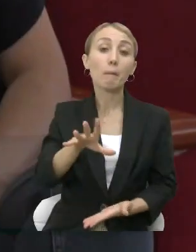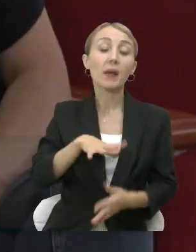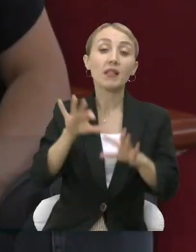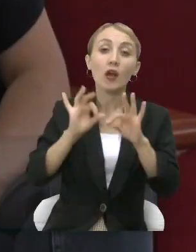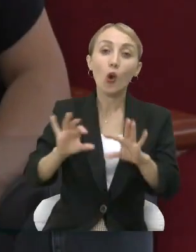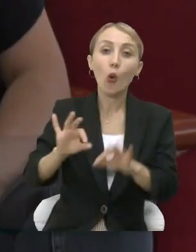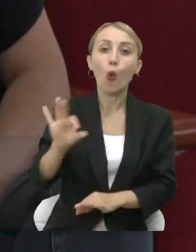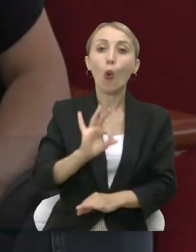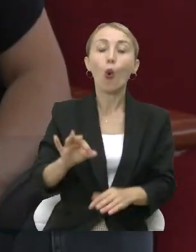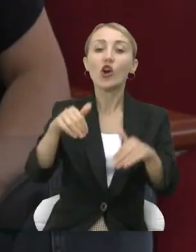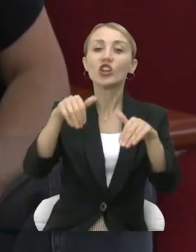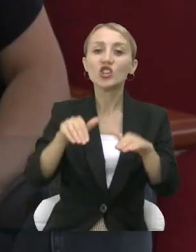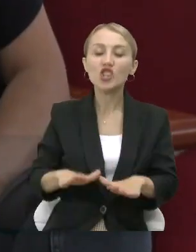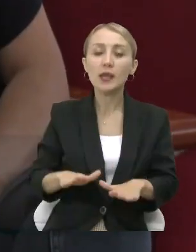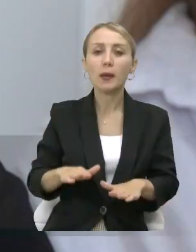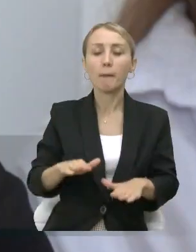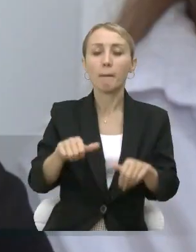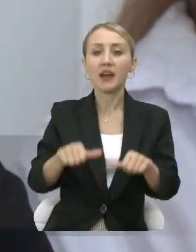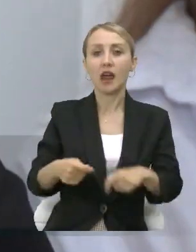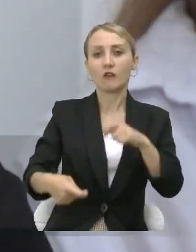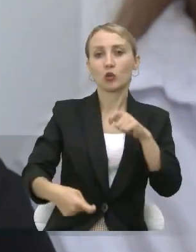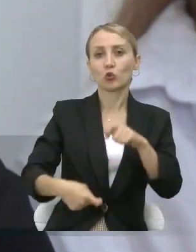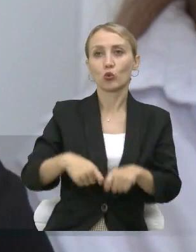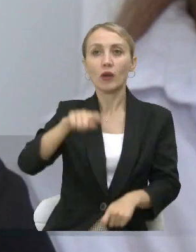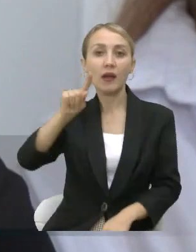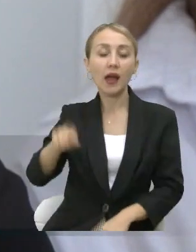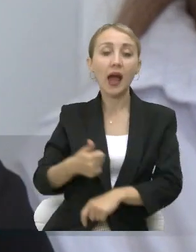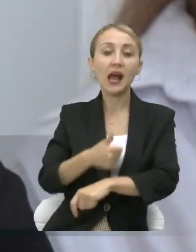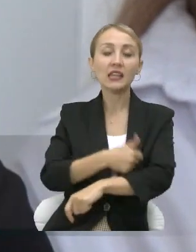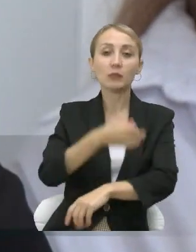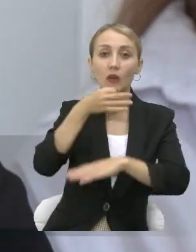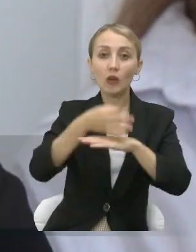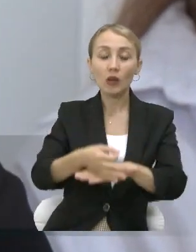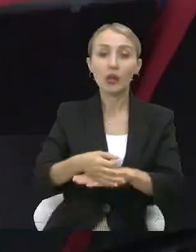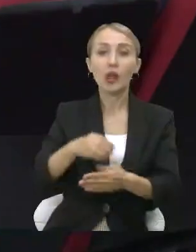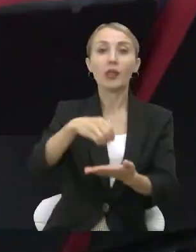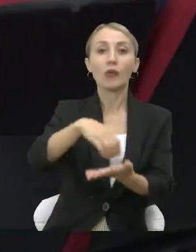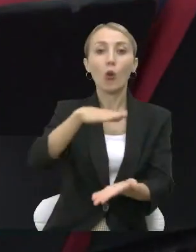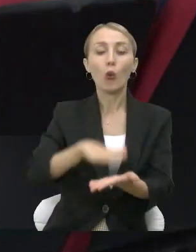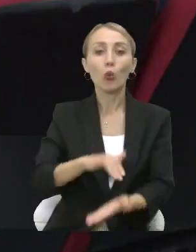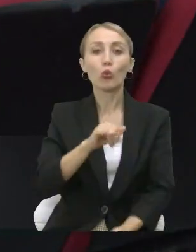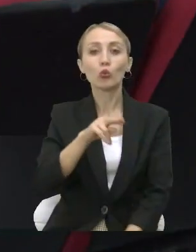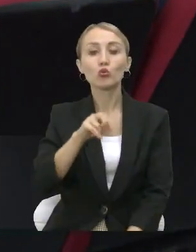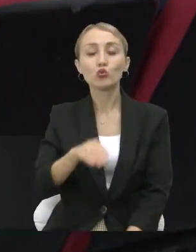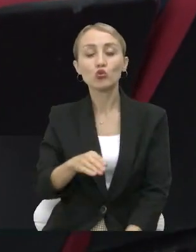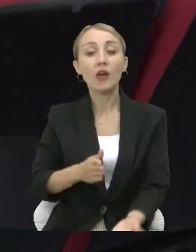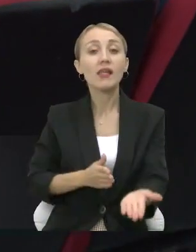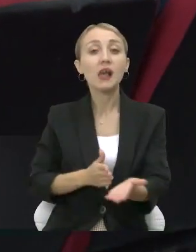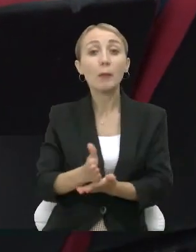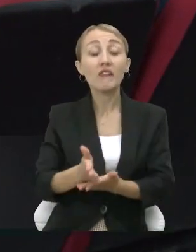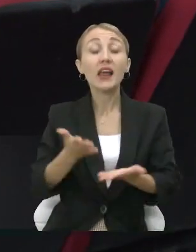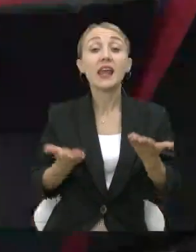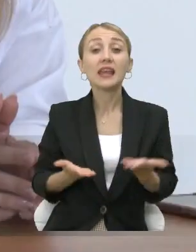мерах в отношении правонарушителей, их привлечению к административной ответственности, постановке на учет, направлению при необходимости